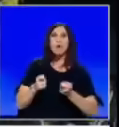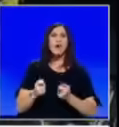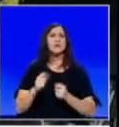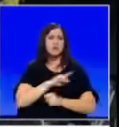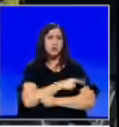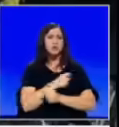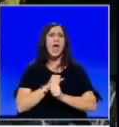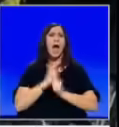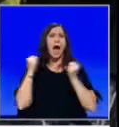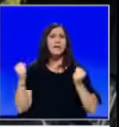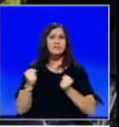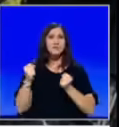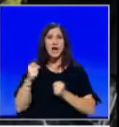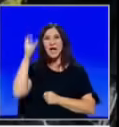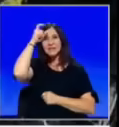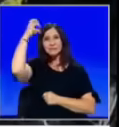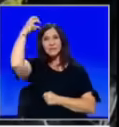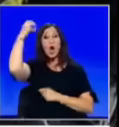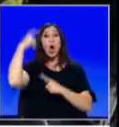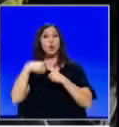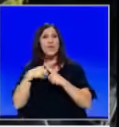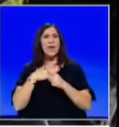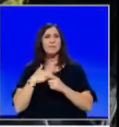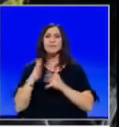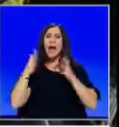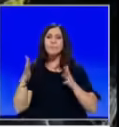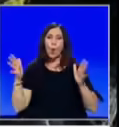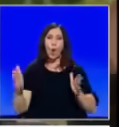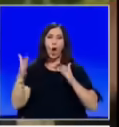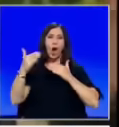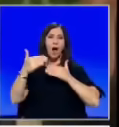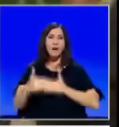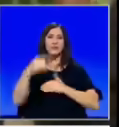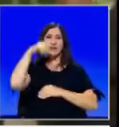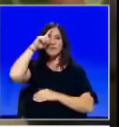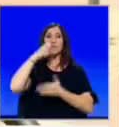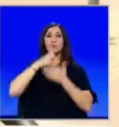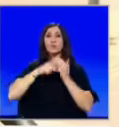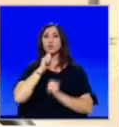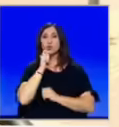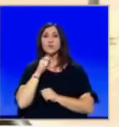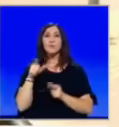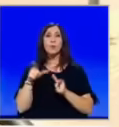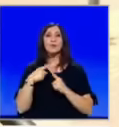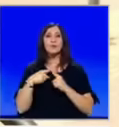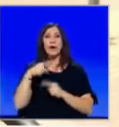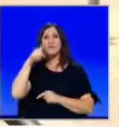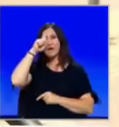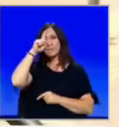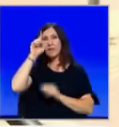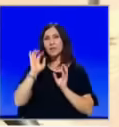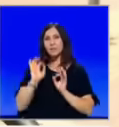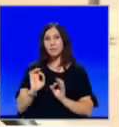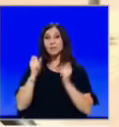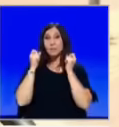силно. Ислямска държава Хорусан имат най-много клетки в Германия, твърди журналистът Мохамед Халаф. В Германия, например,